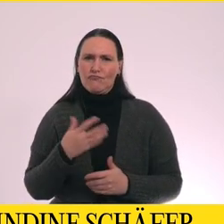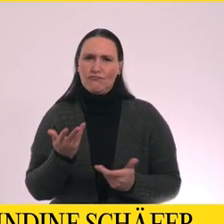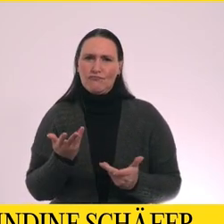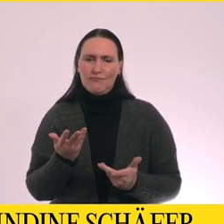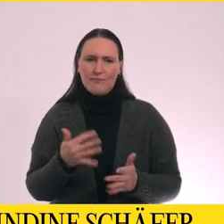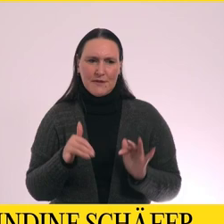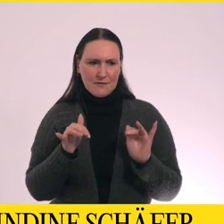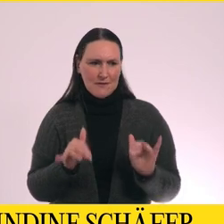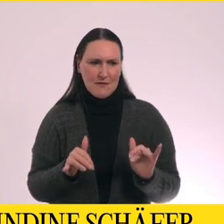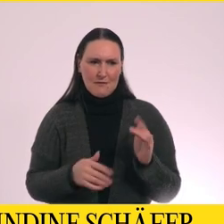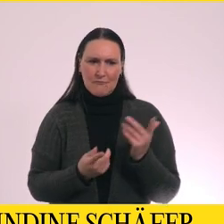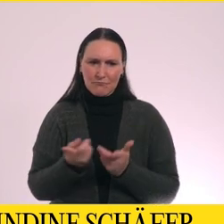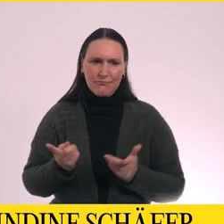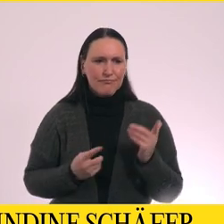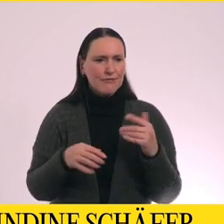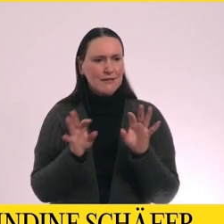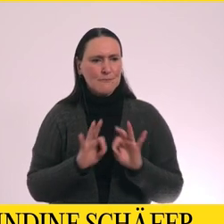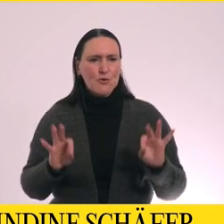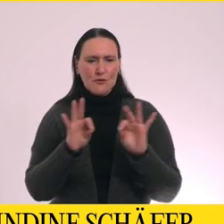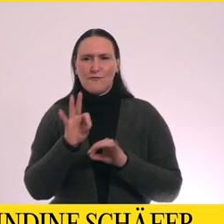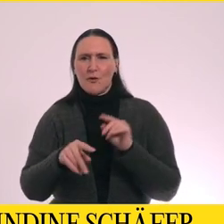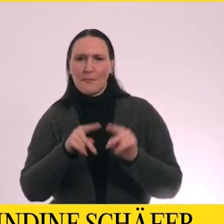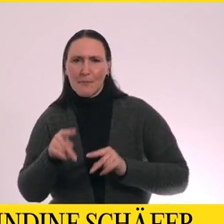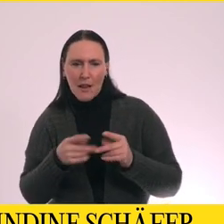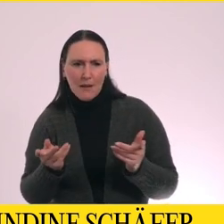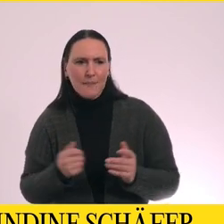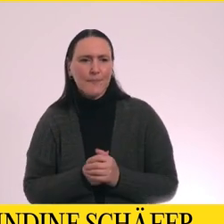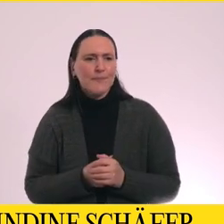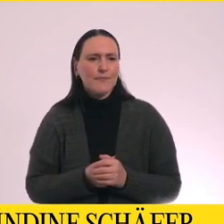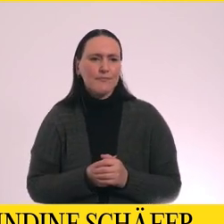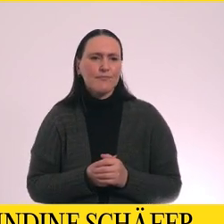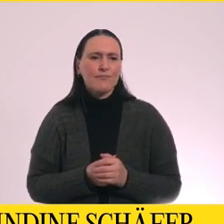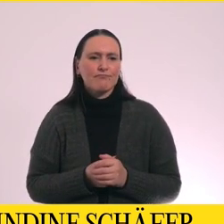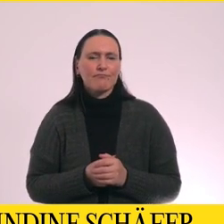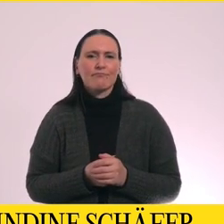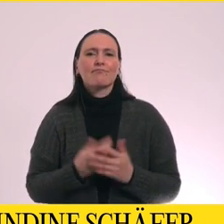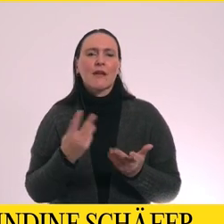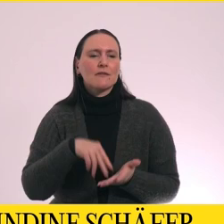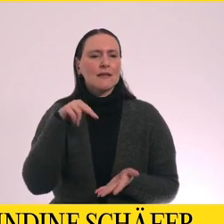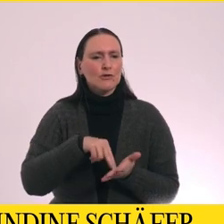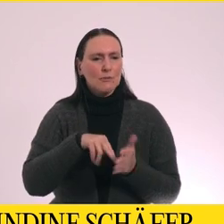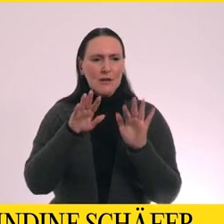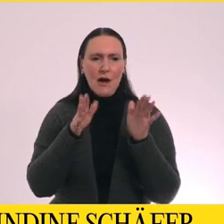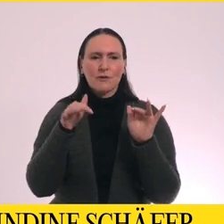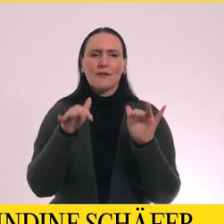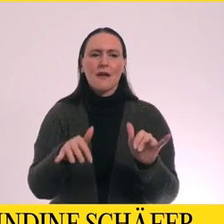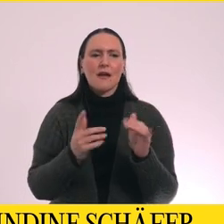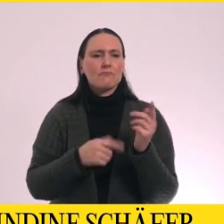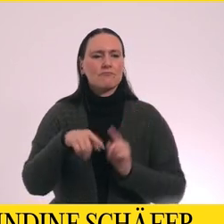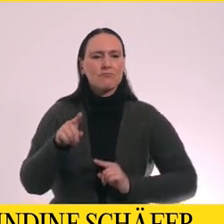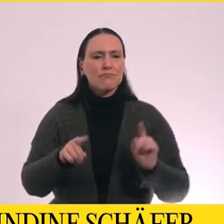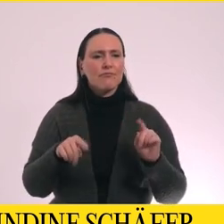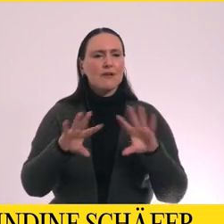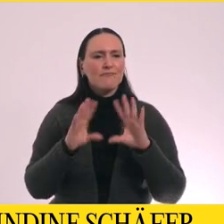de mennesker, som kommer i huset. Men trampolinhuset har også haft en mere overordnet betydning for vores